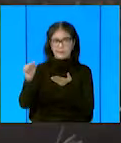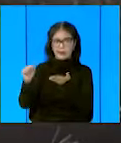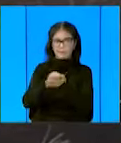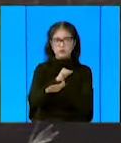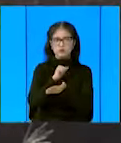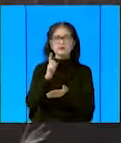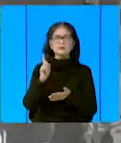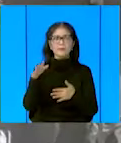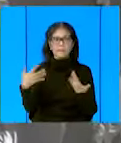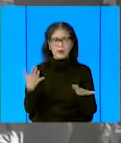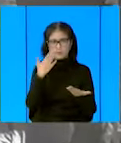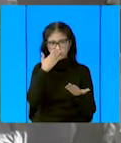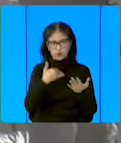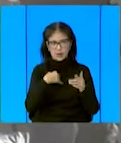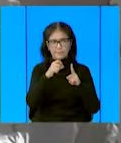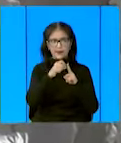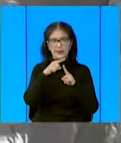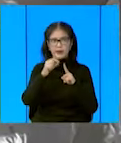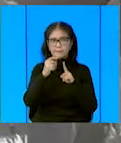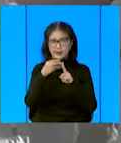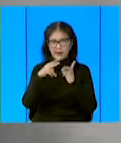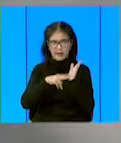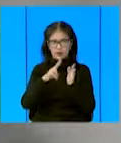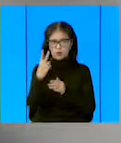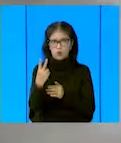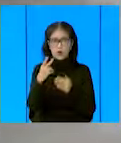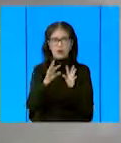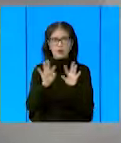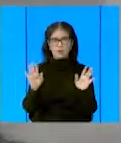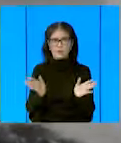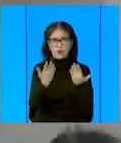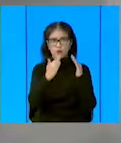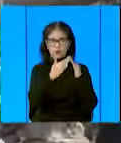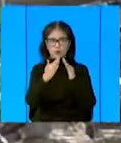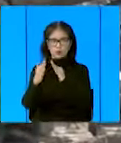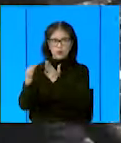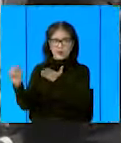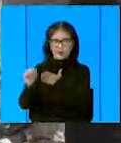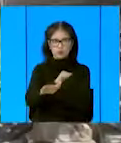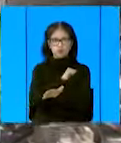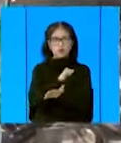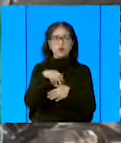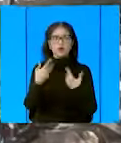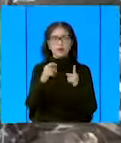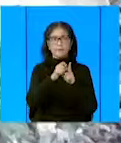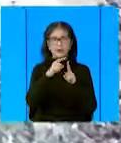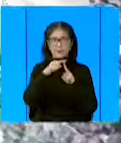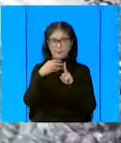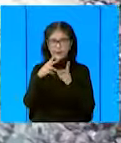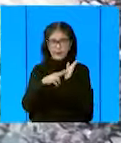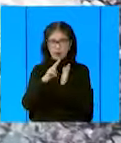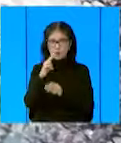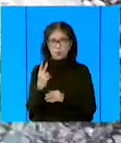HGU PTPN 2 setelah Brimob Polda Sumatera Utara membubarkan massa. Pihak PTPN 2 juga telah memberikan kompensasi berupa